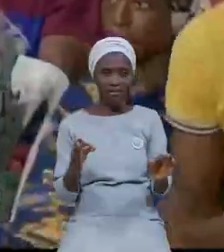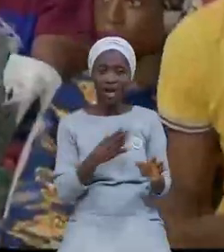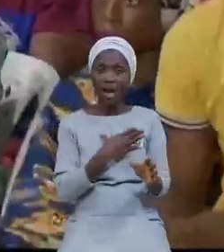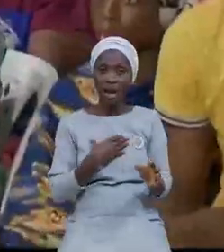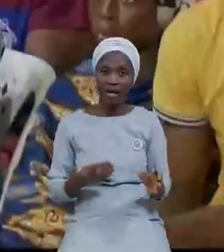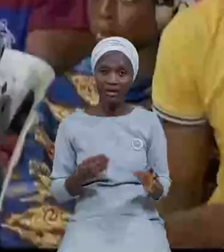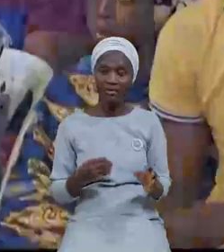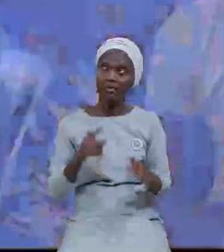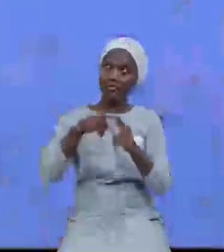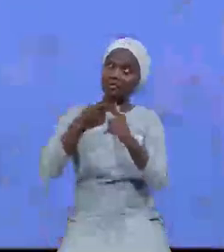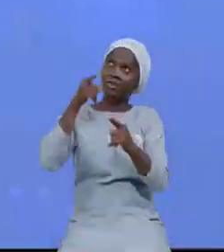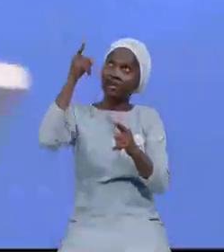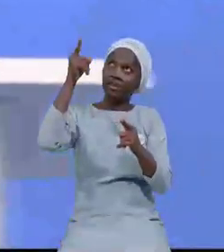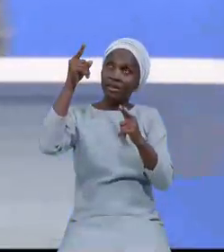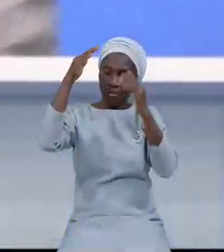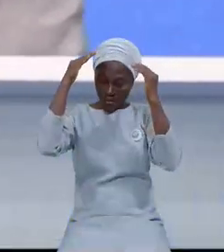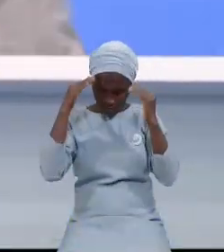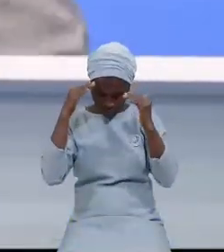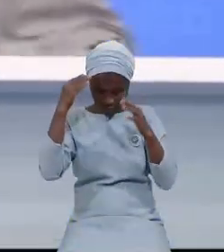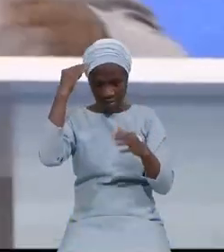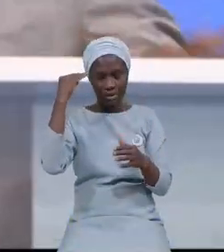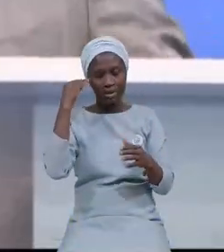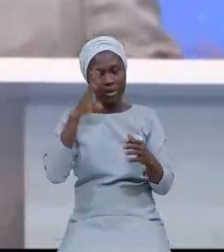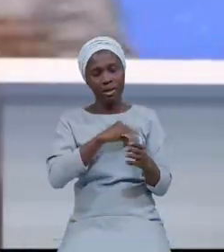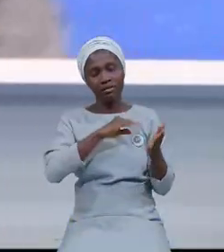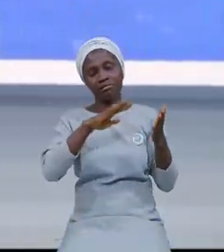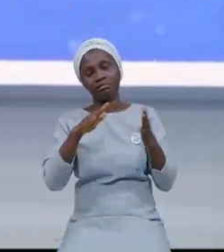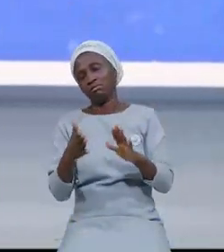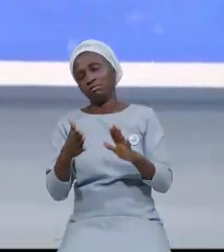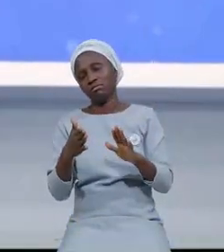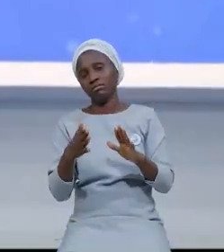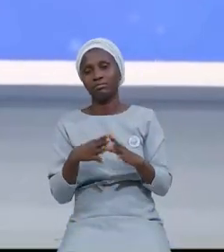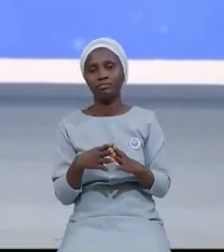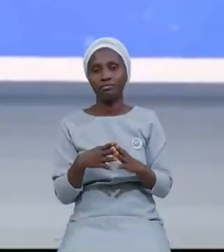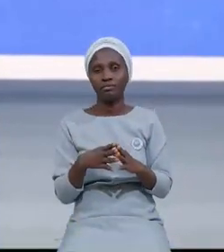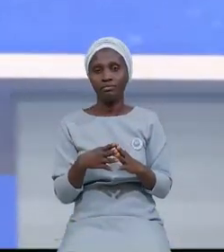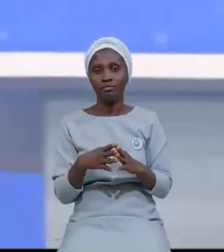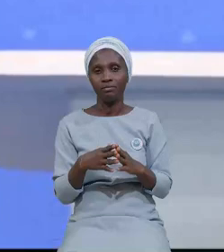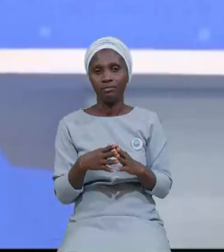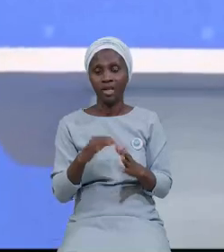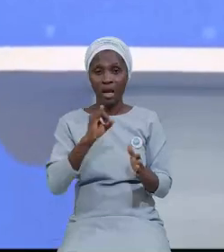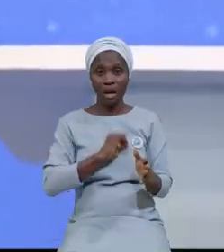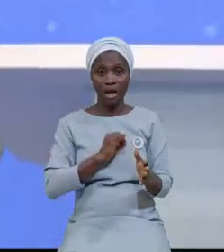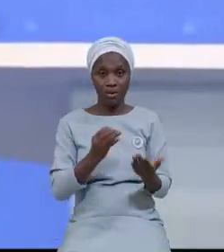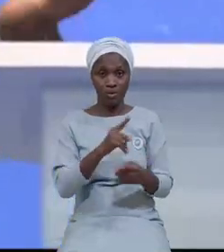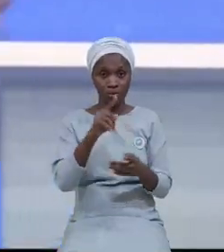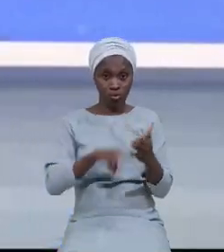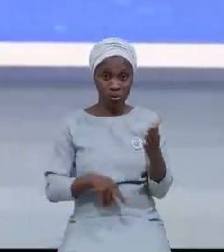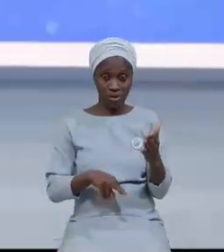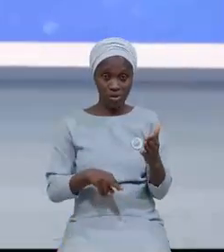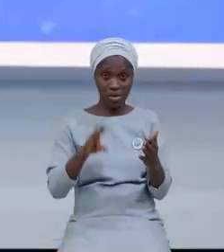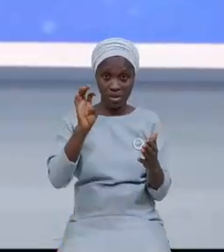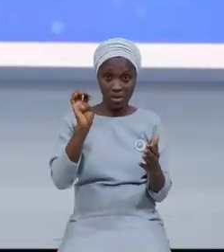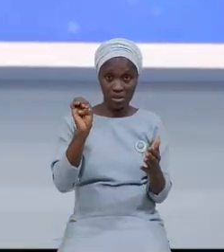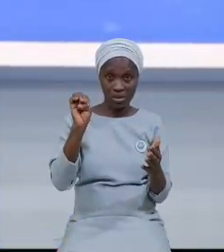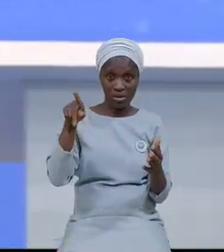libre et baissant la tête il rendit l'esprit je veux que tu vois Éphésiens au